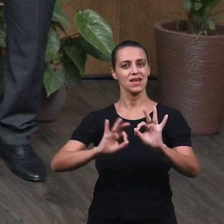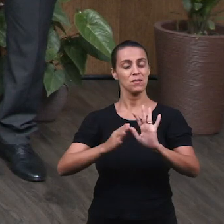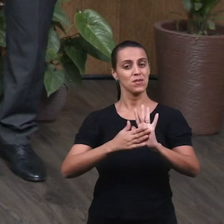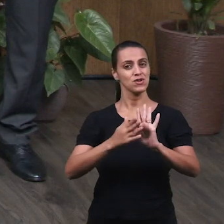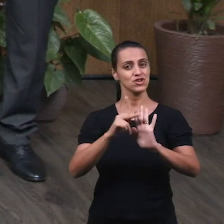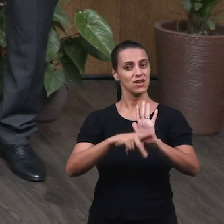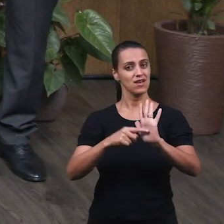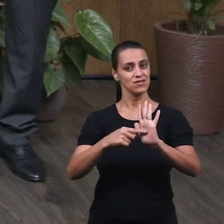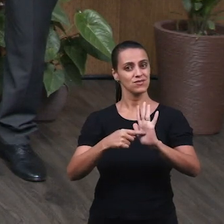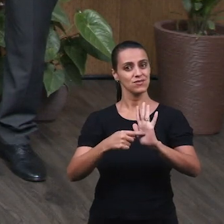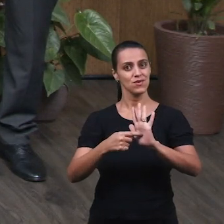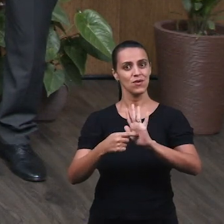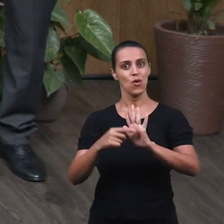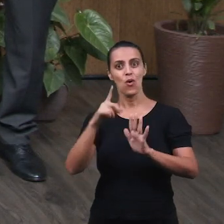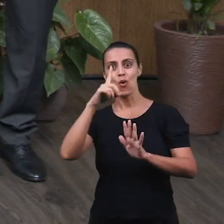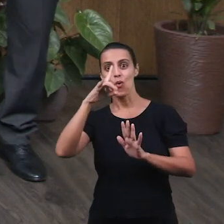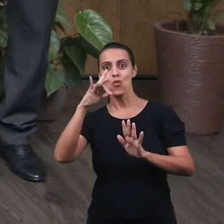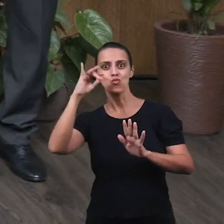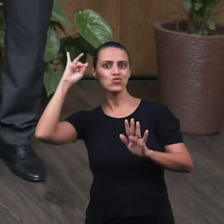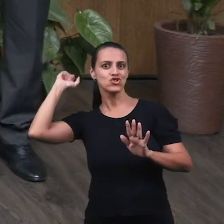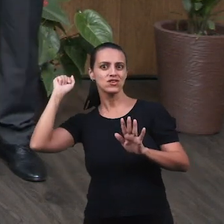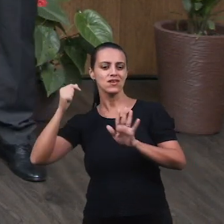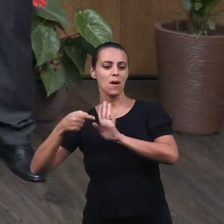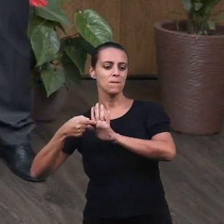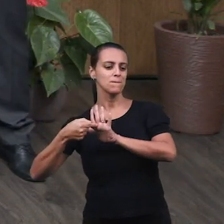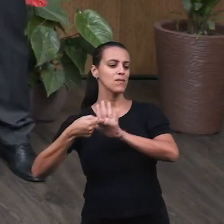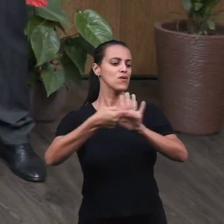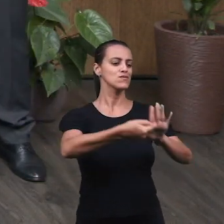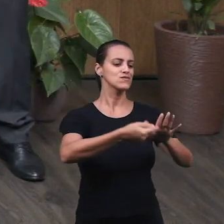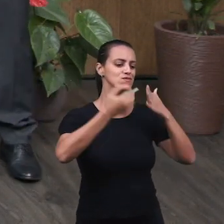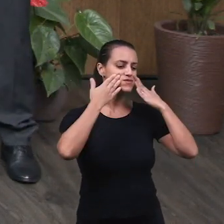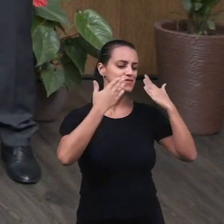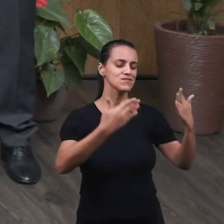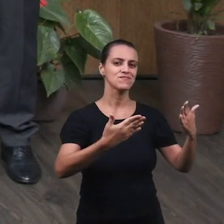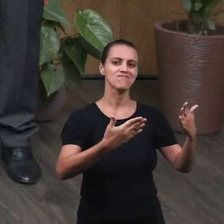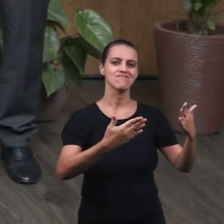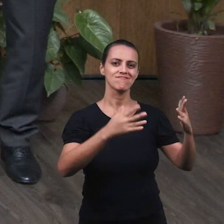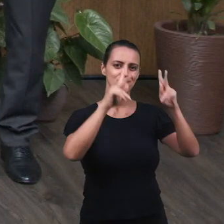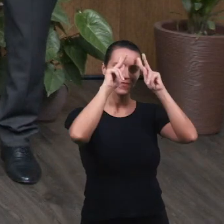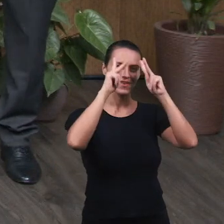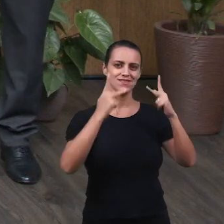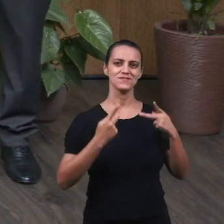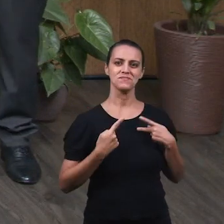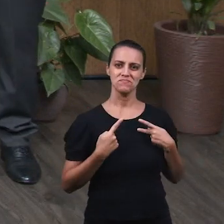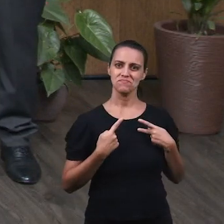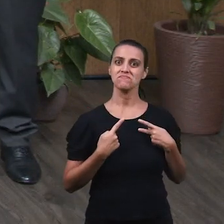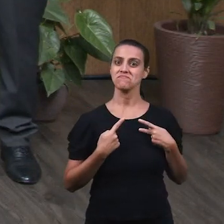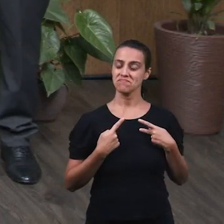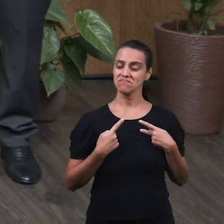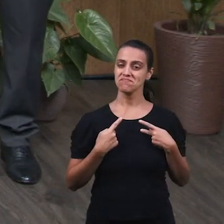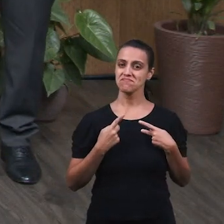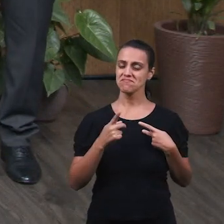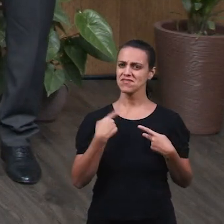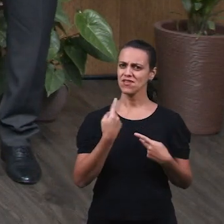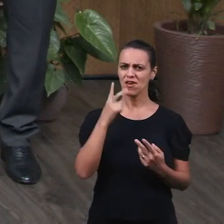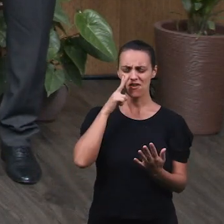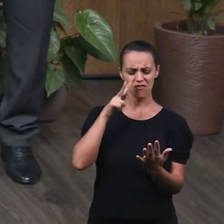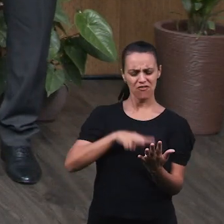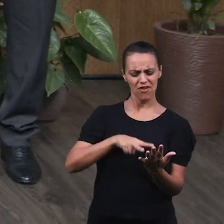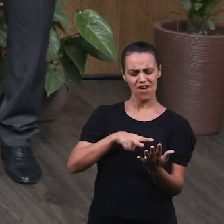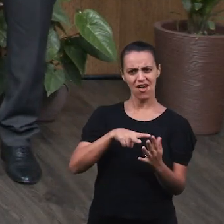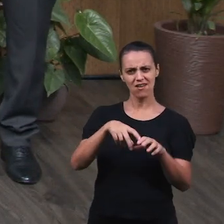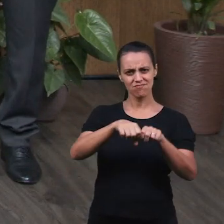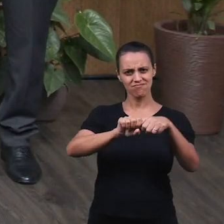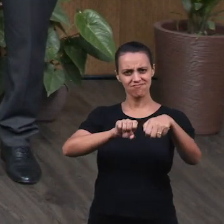jour montré à l'homme, ce que nous voyons à travers les Écritures de la Bible, si bien